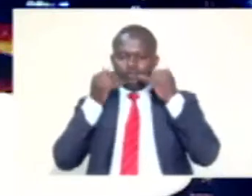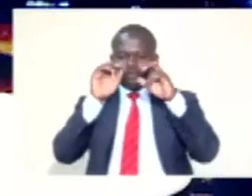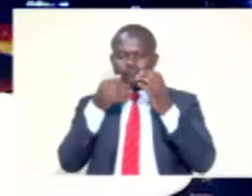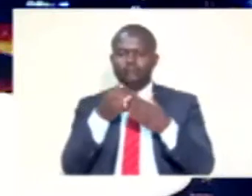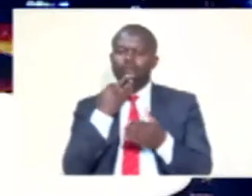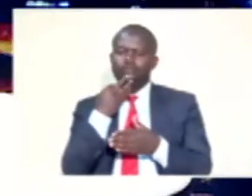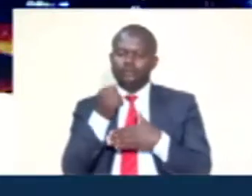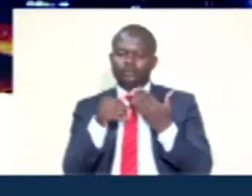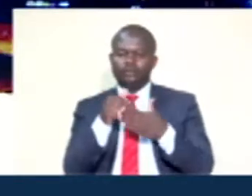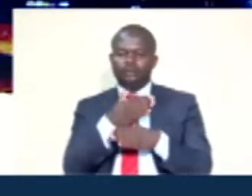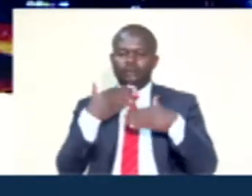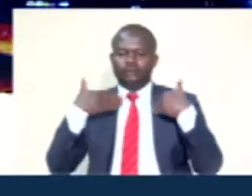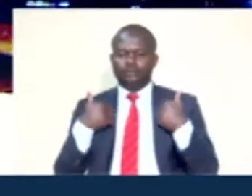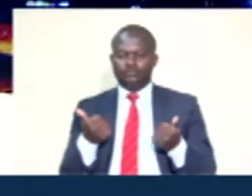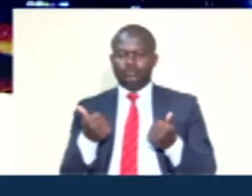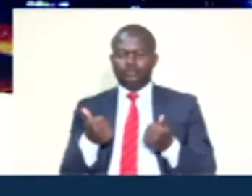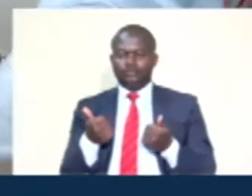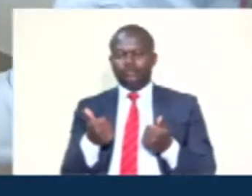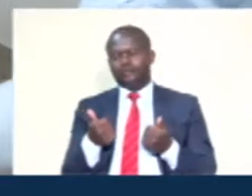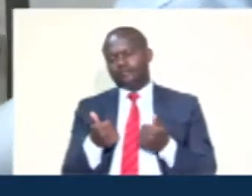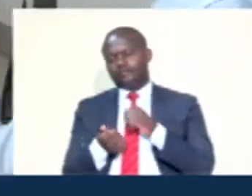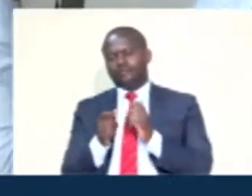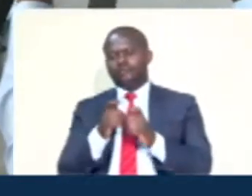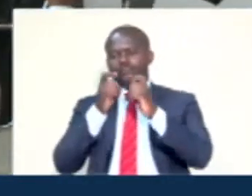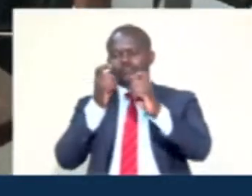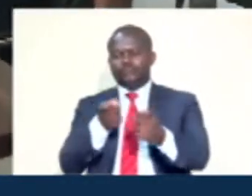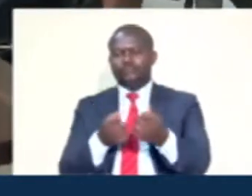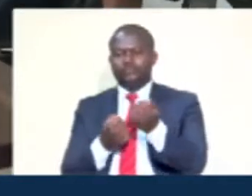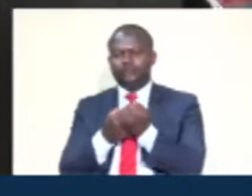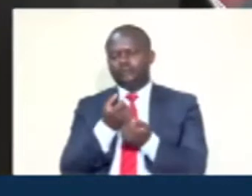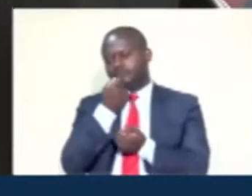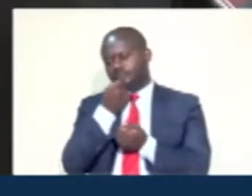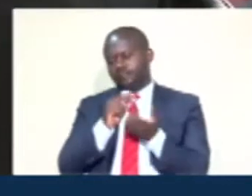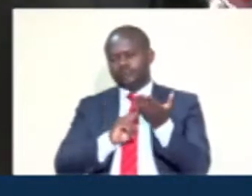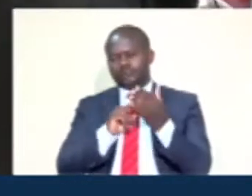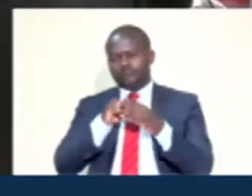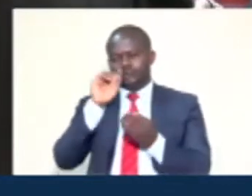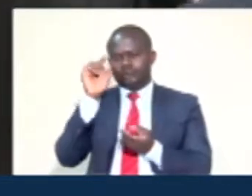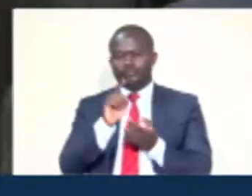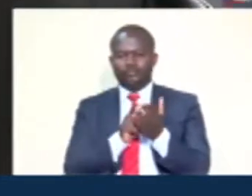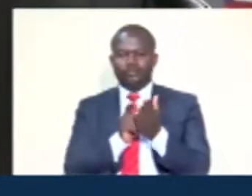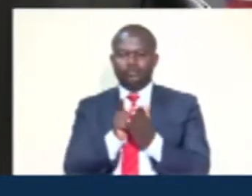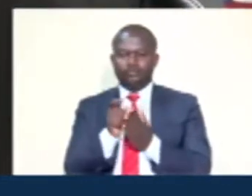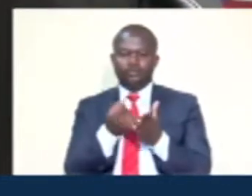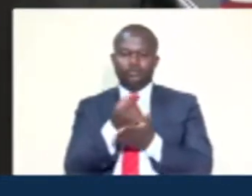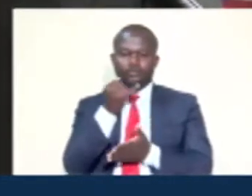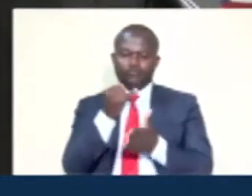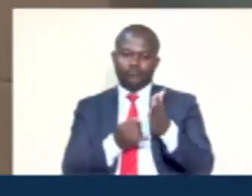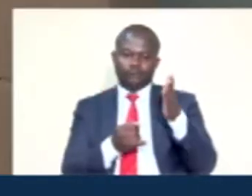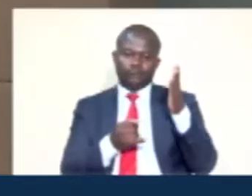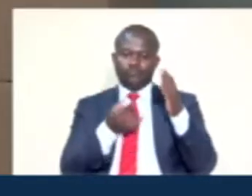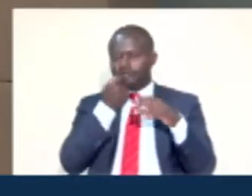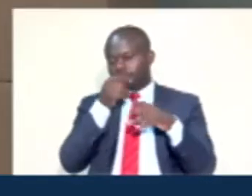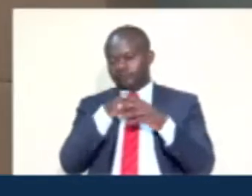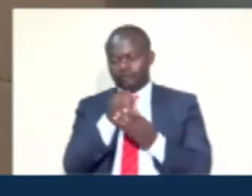Uyu wa gatatu Minisiteri y'Ubuzima yahawe inkunga y'imiti yifashishwa mu kugabanya virusi itera SIDA. Ni imiti